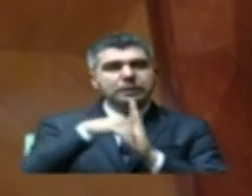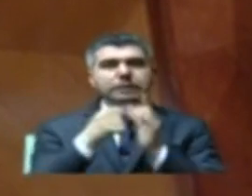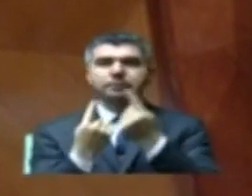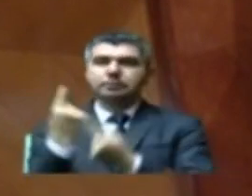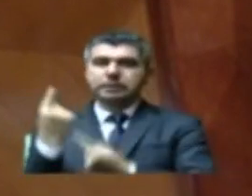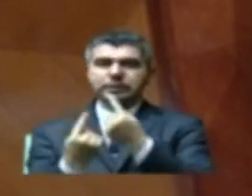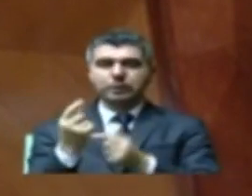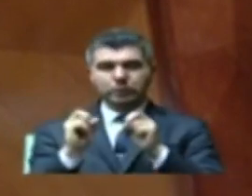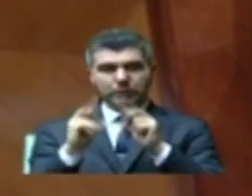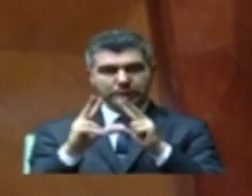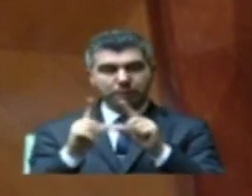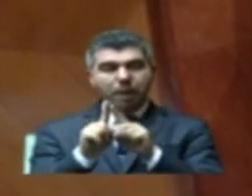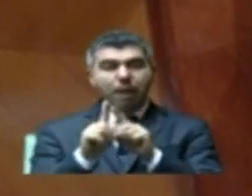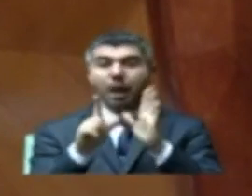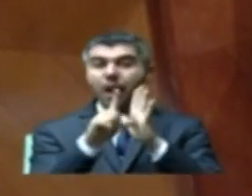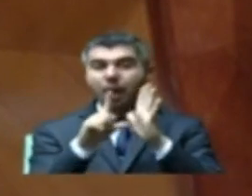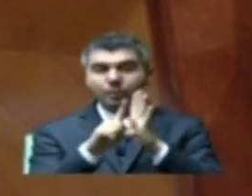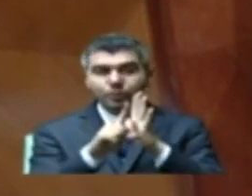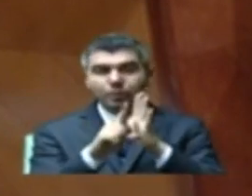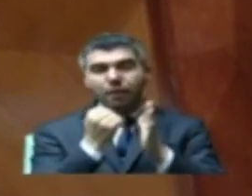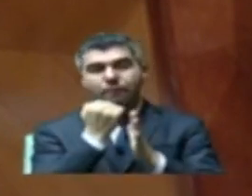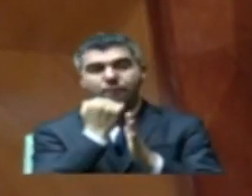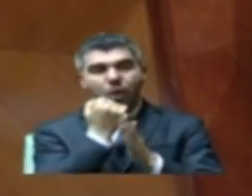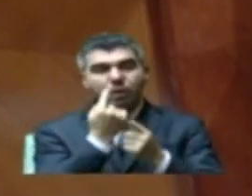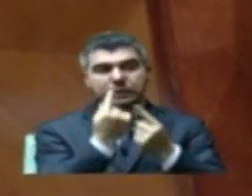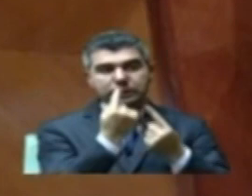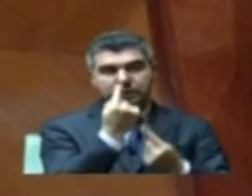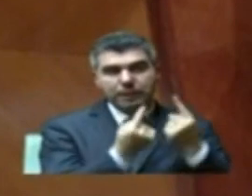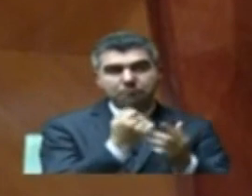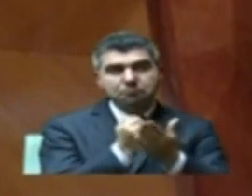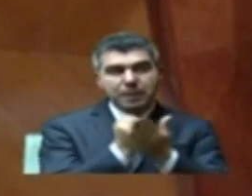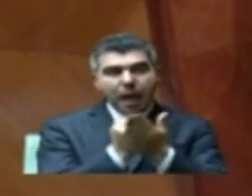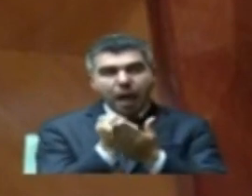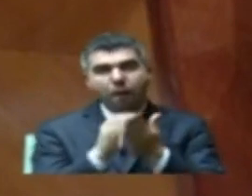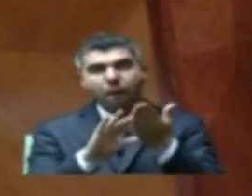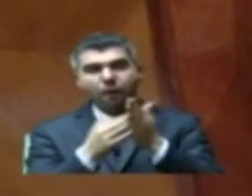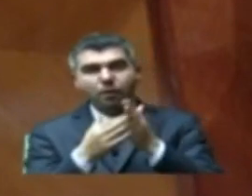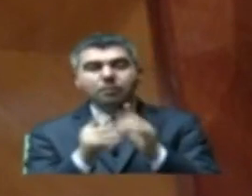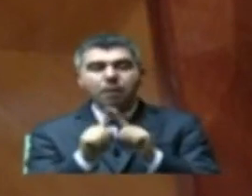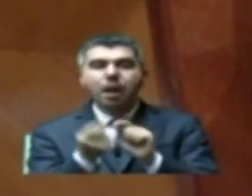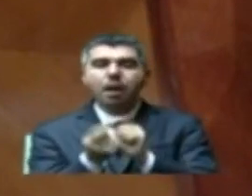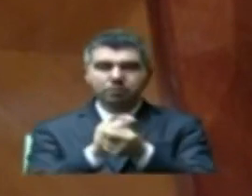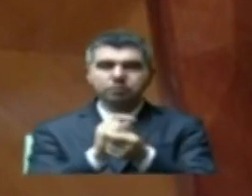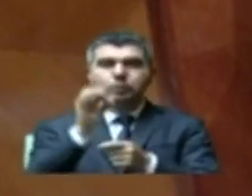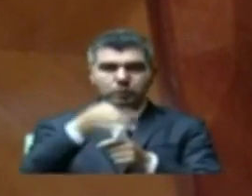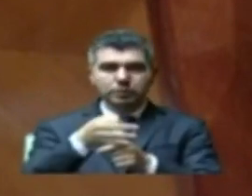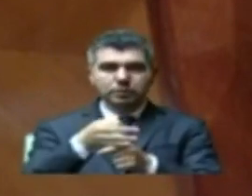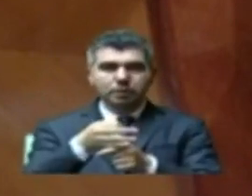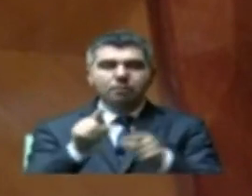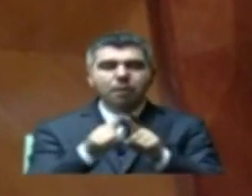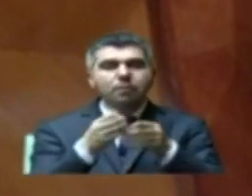طعون قانونية وعندها المصداقية ديالها ما كنتردوش بصفة نهائية باش نعاود نطلبوا إعادة فتح